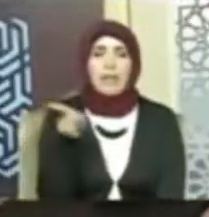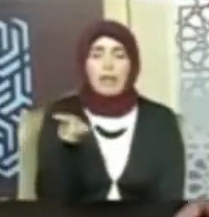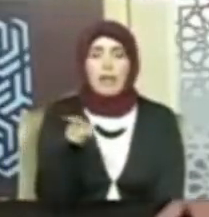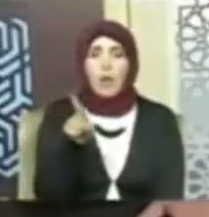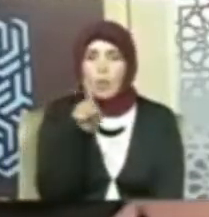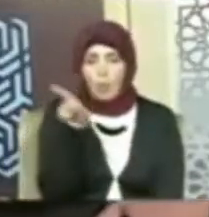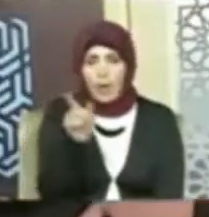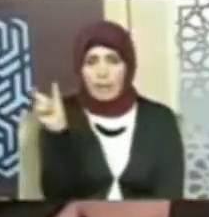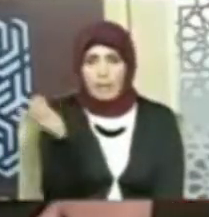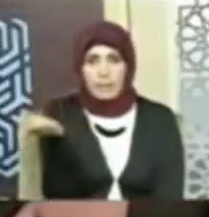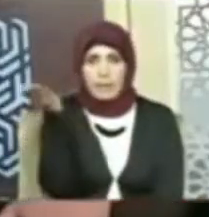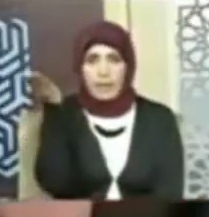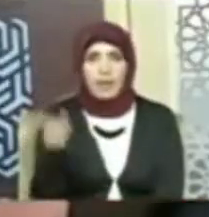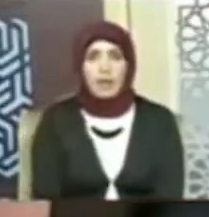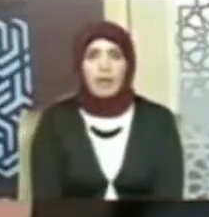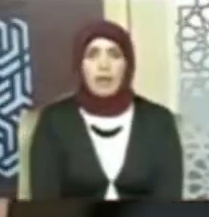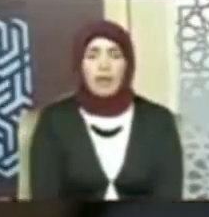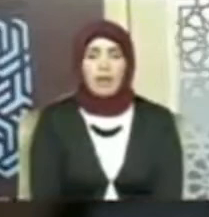ونبينا